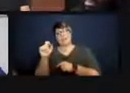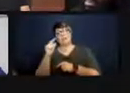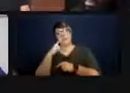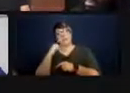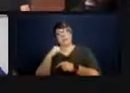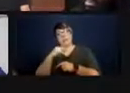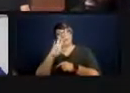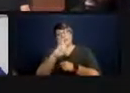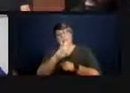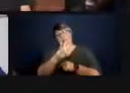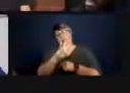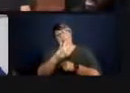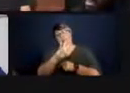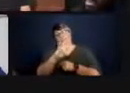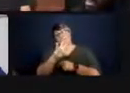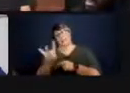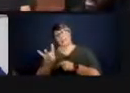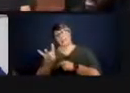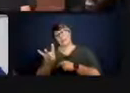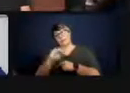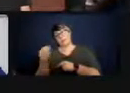kufanya vizuri zaidi.